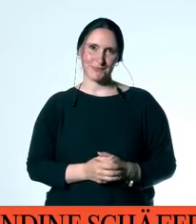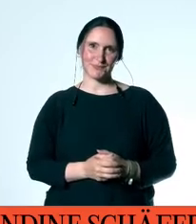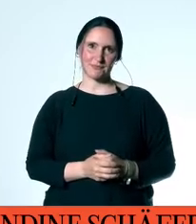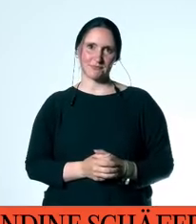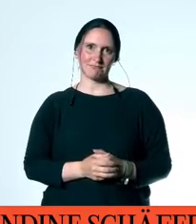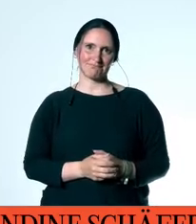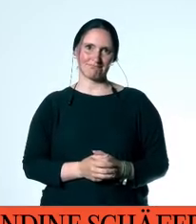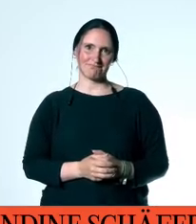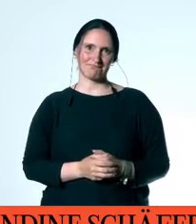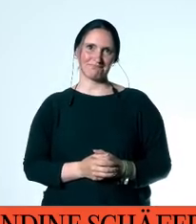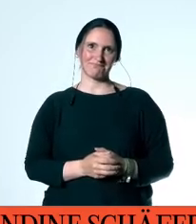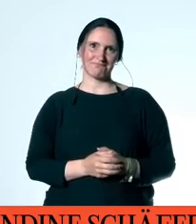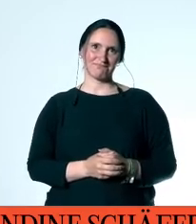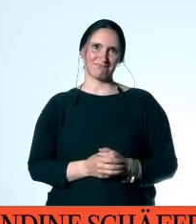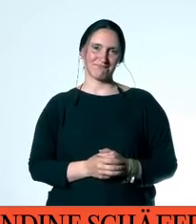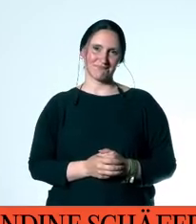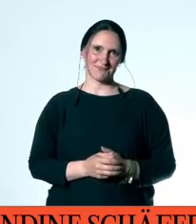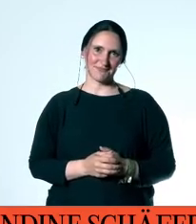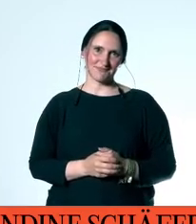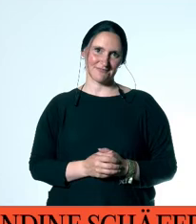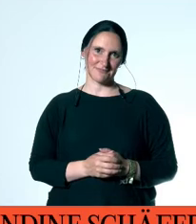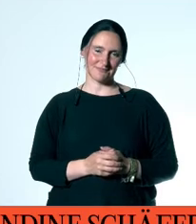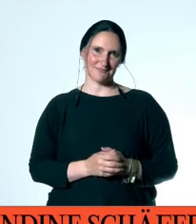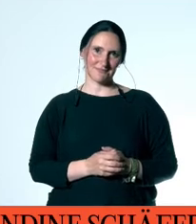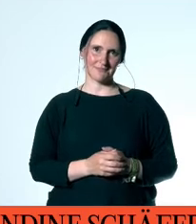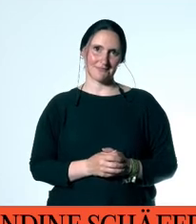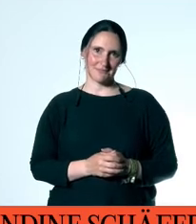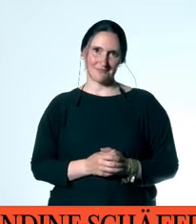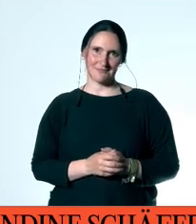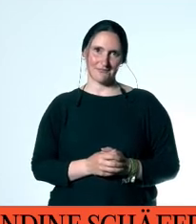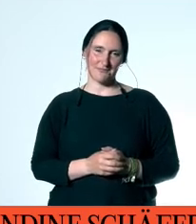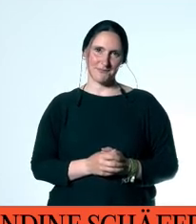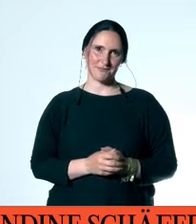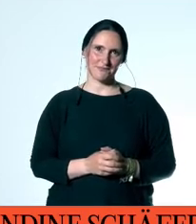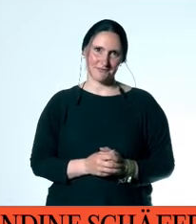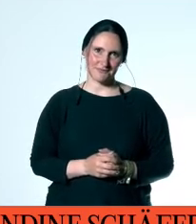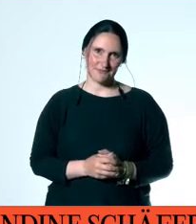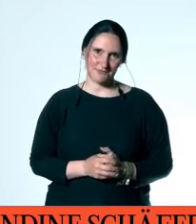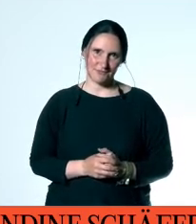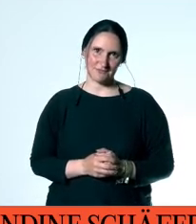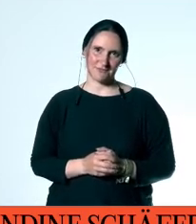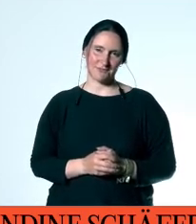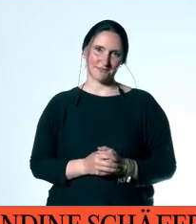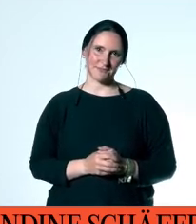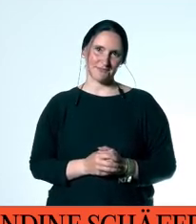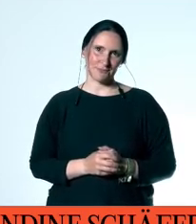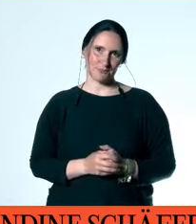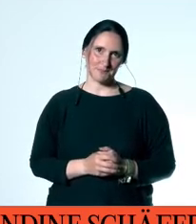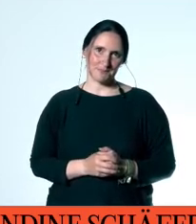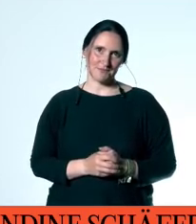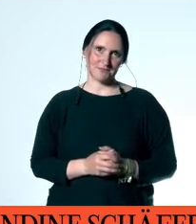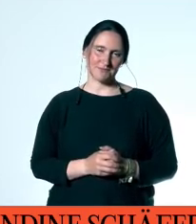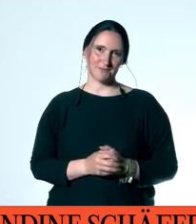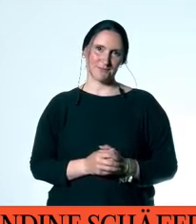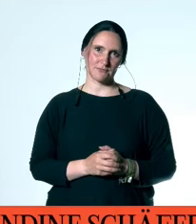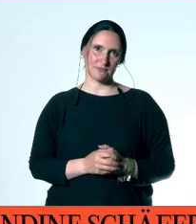Und ich möchte übrigens zum Abschluss auch noch sagen, dass ich Fasuak ganz, ganz toll finde. Ich finde es faszinierend, dort am anderen